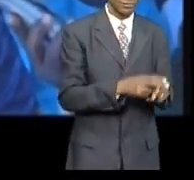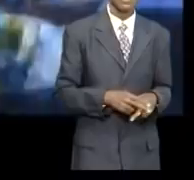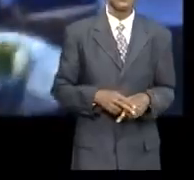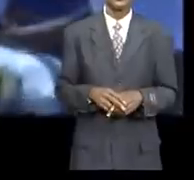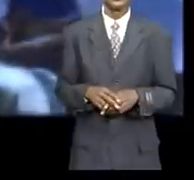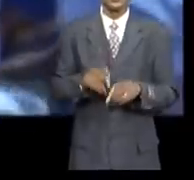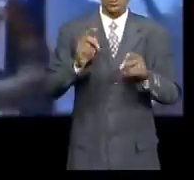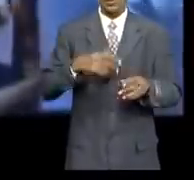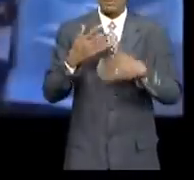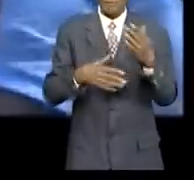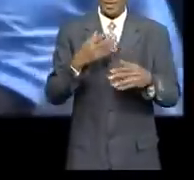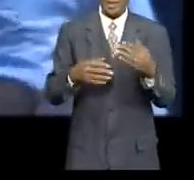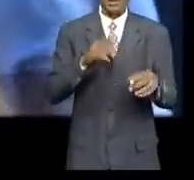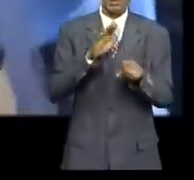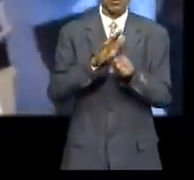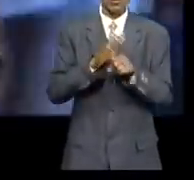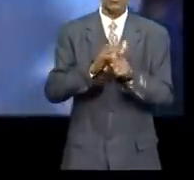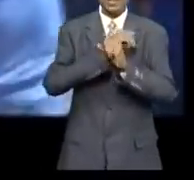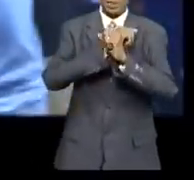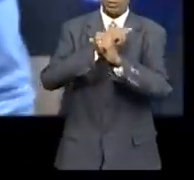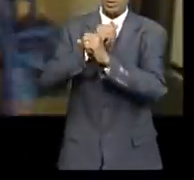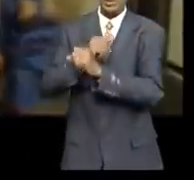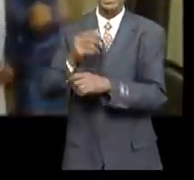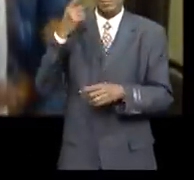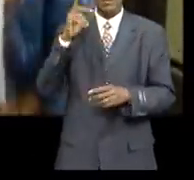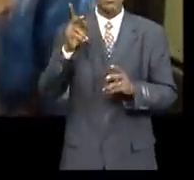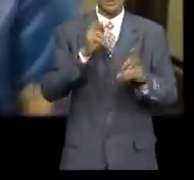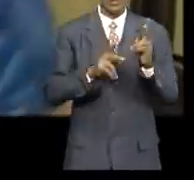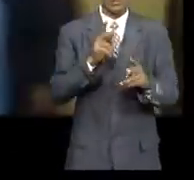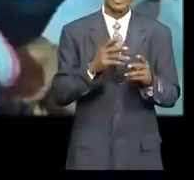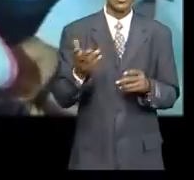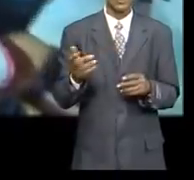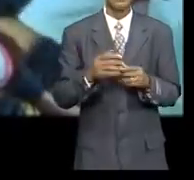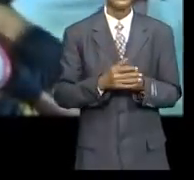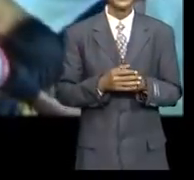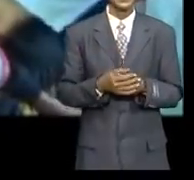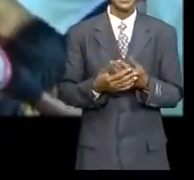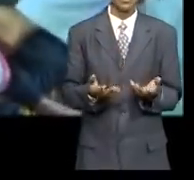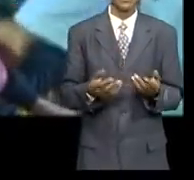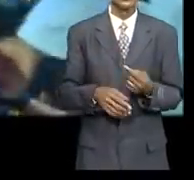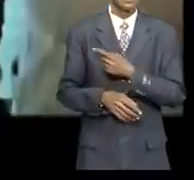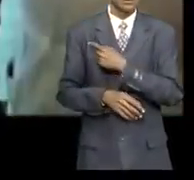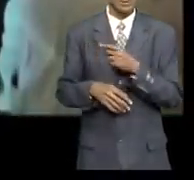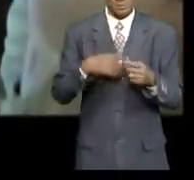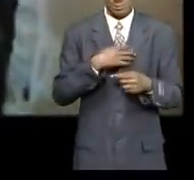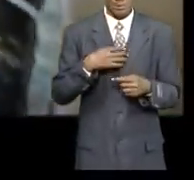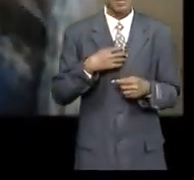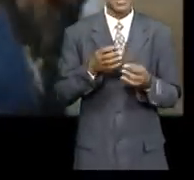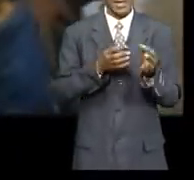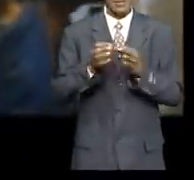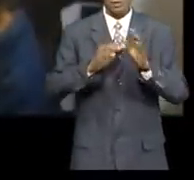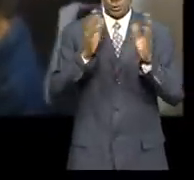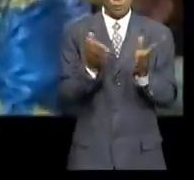sécurité. Aussitôt après la remise symbolique des vivres, Mme Joyce Tunda Kasadi a non seulement honoré trois bébés nés le